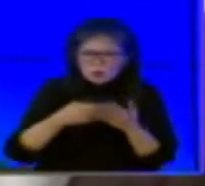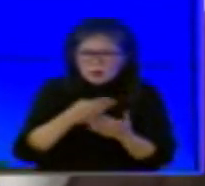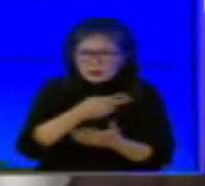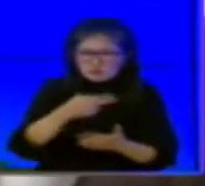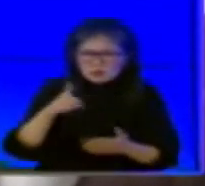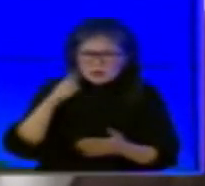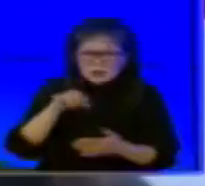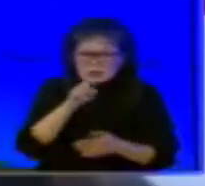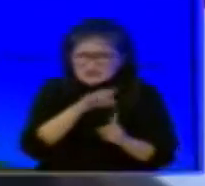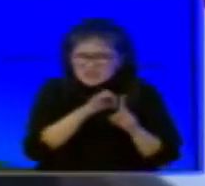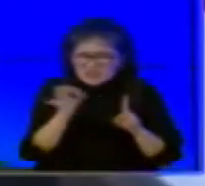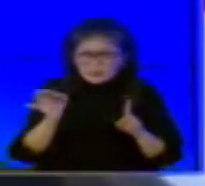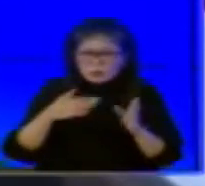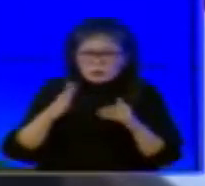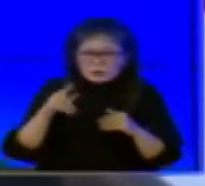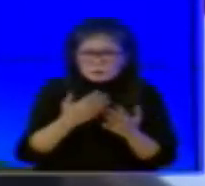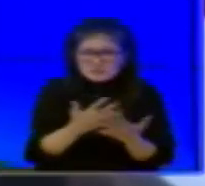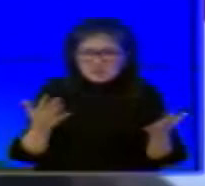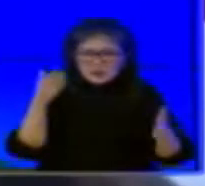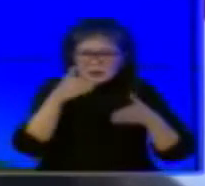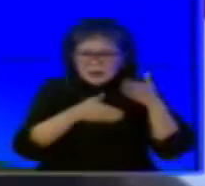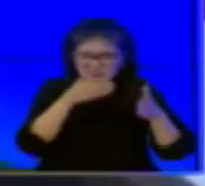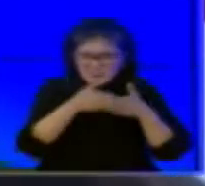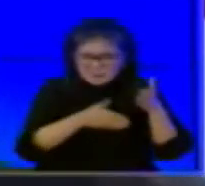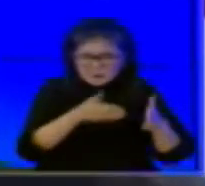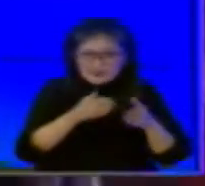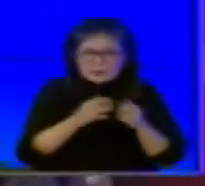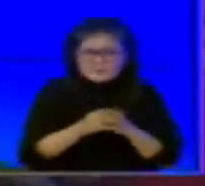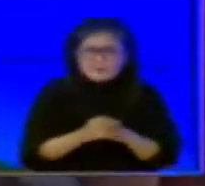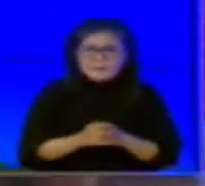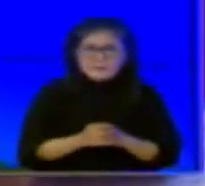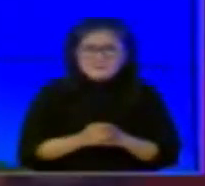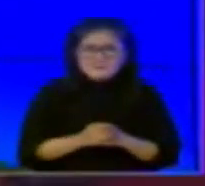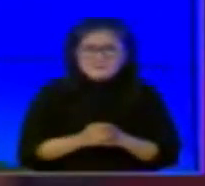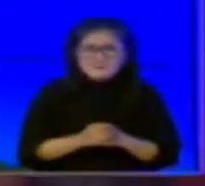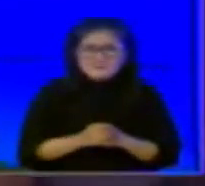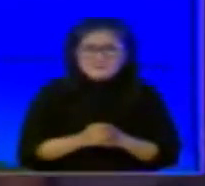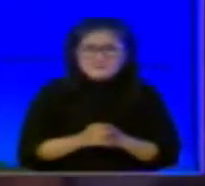Dari Manggarai, Nusa Tenggara Timur, Enoksa Batangur melaporkan.